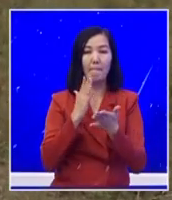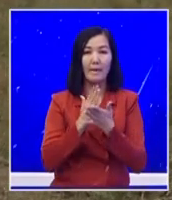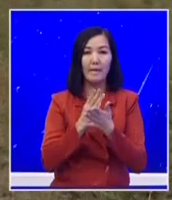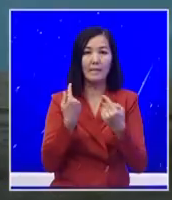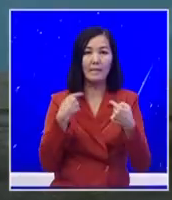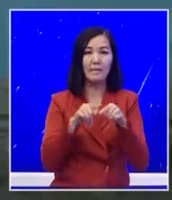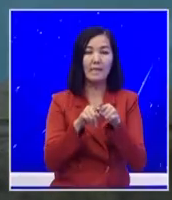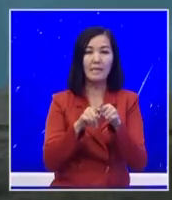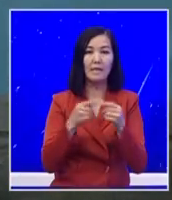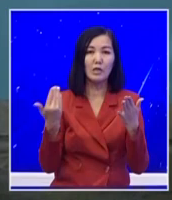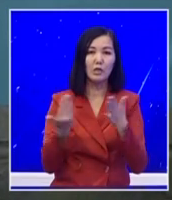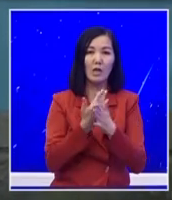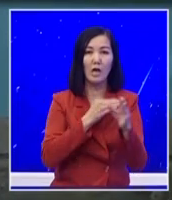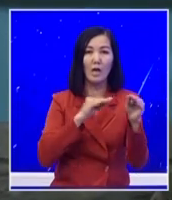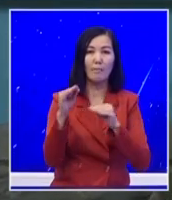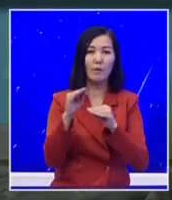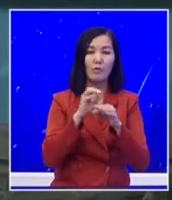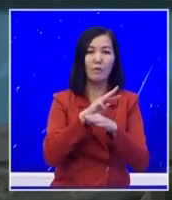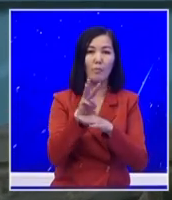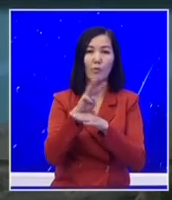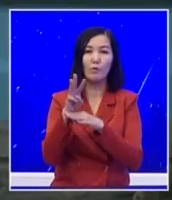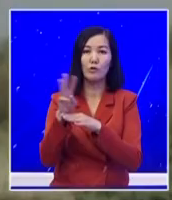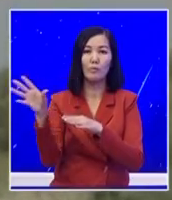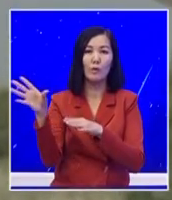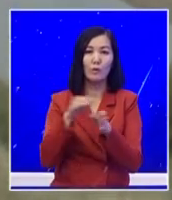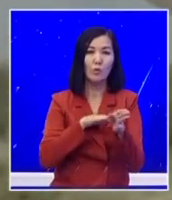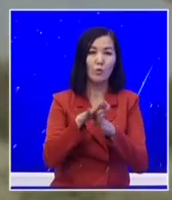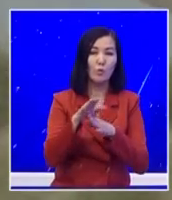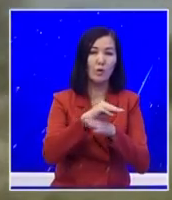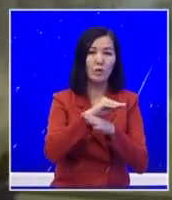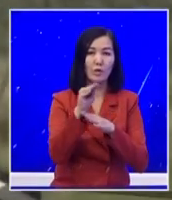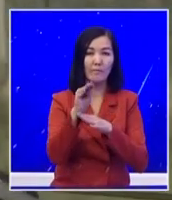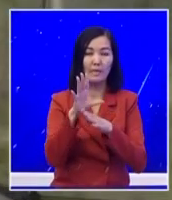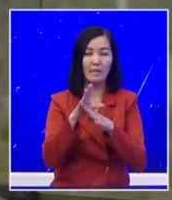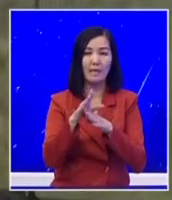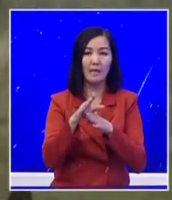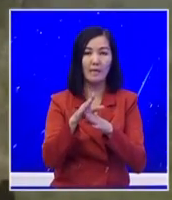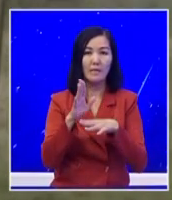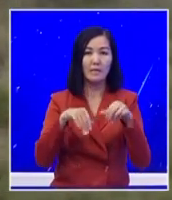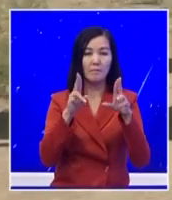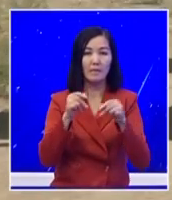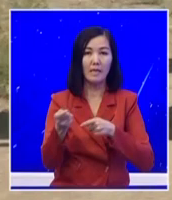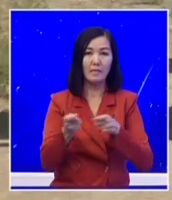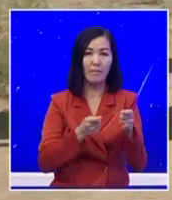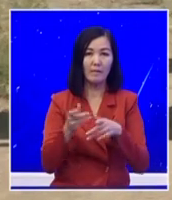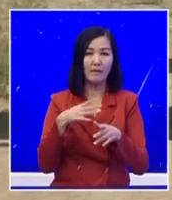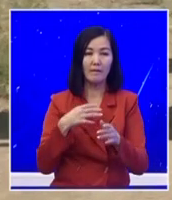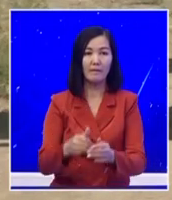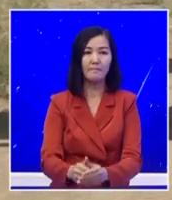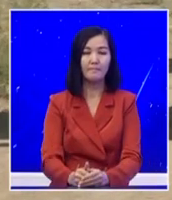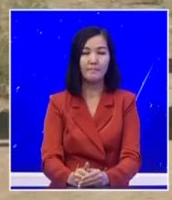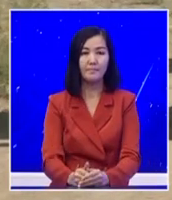Техника арнайы заманауи бүріккіш құралдармен толық жабдықталған және оны білікті мамандар басқарады. 2001